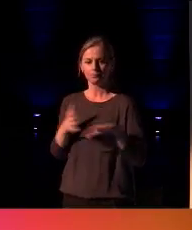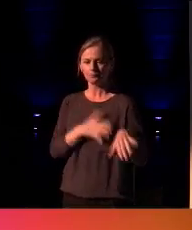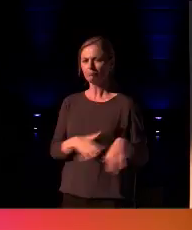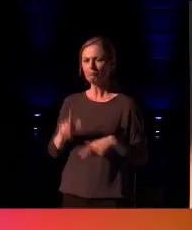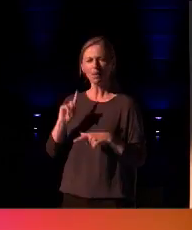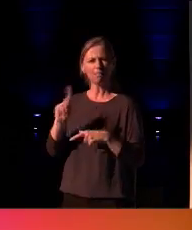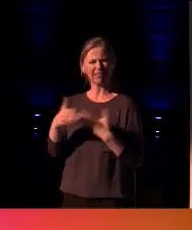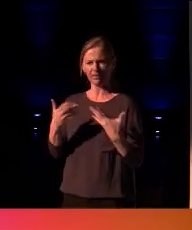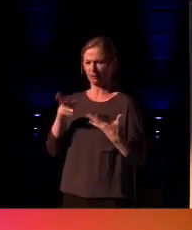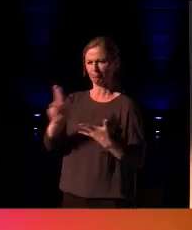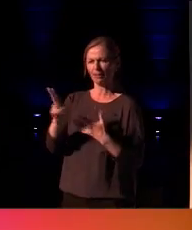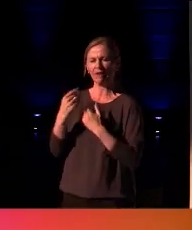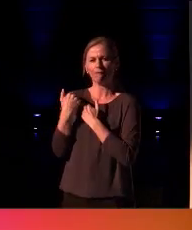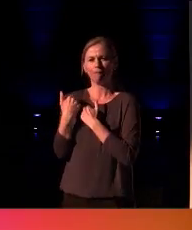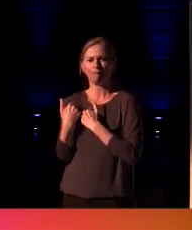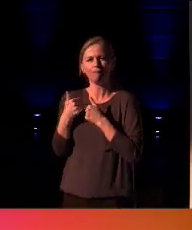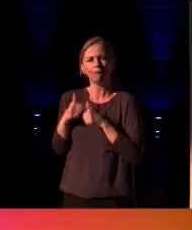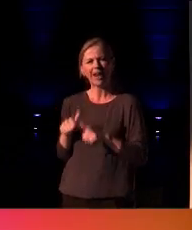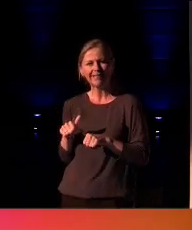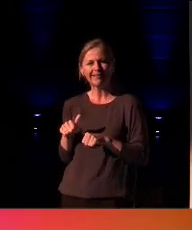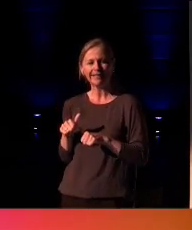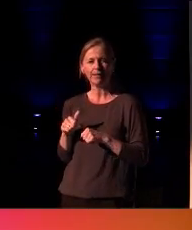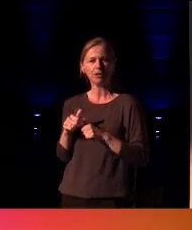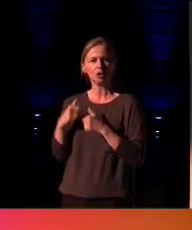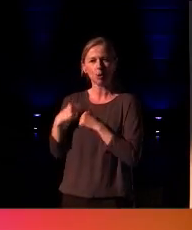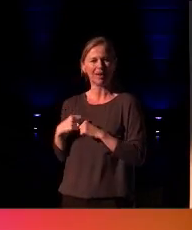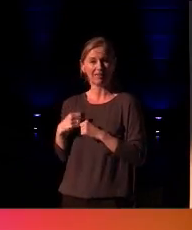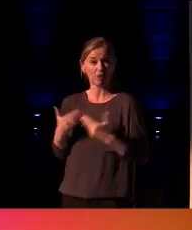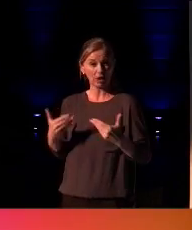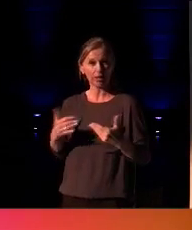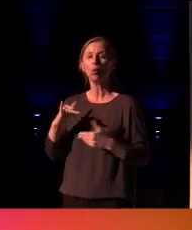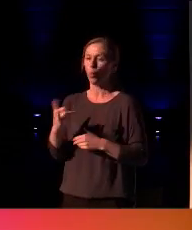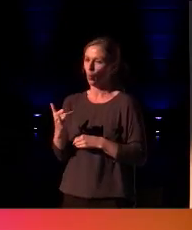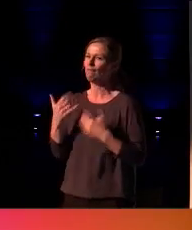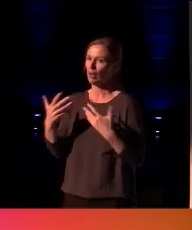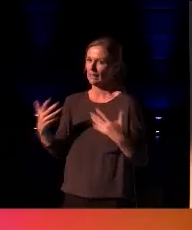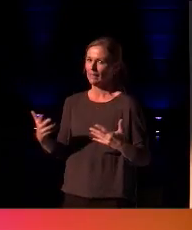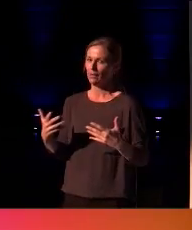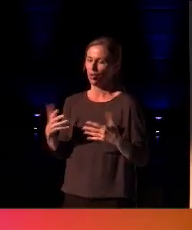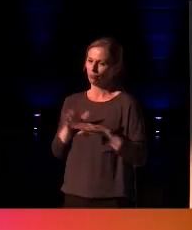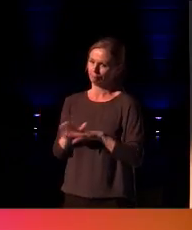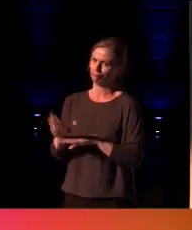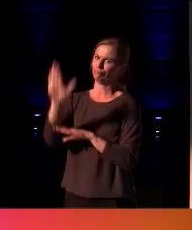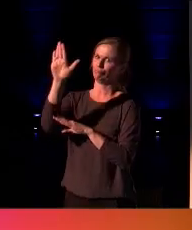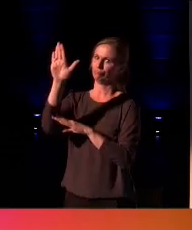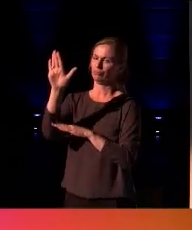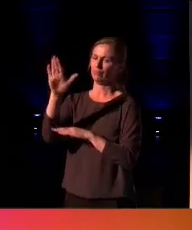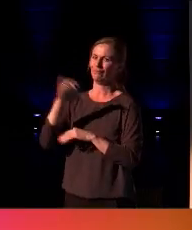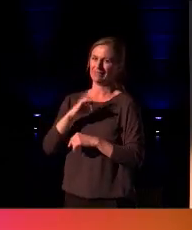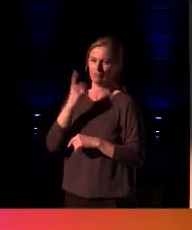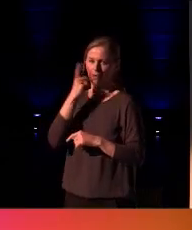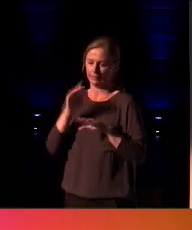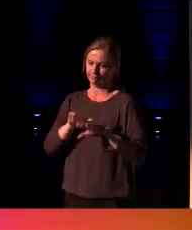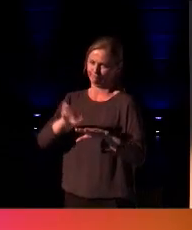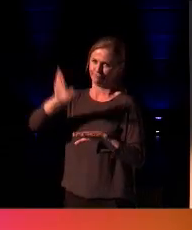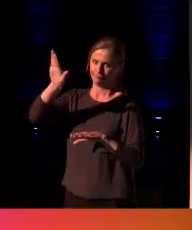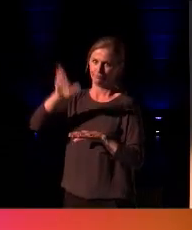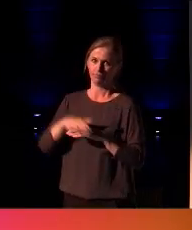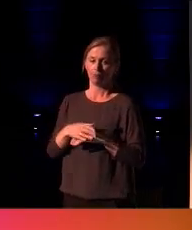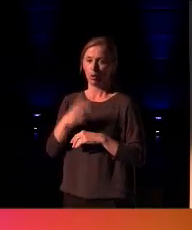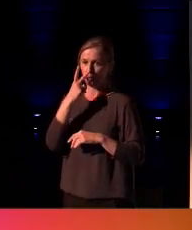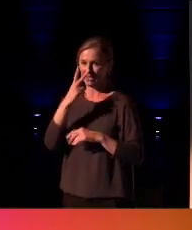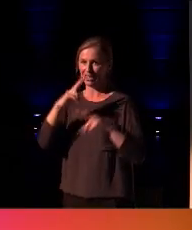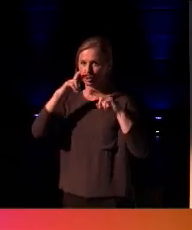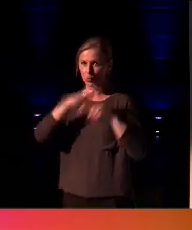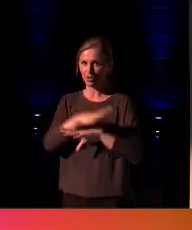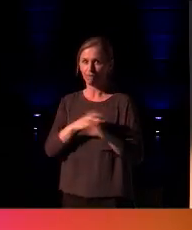vanlig slik frailty eller skrøpelighet? Jo, det veldig vanlig, og det øker kraftig med alder. Og her ser dere en